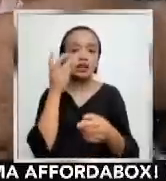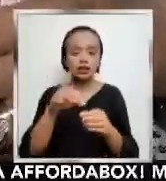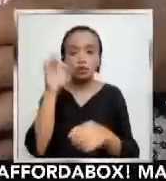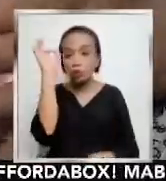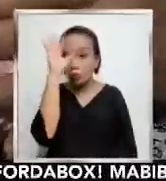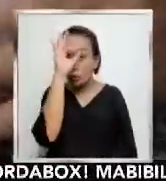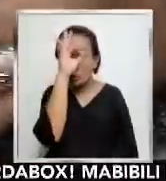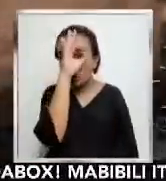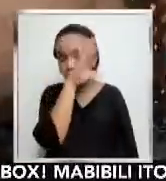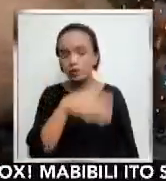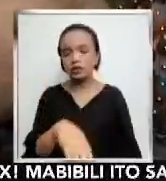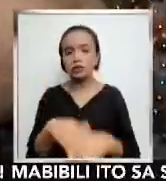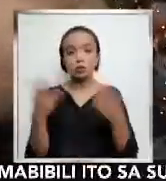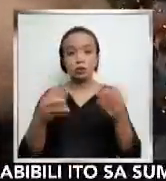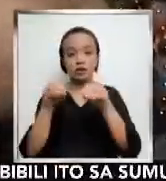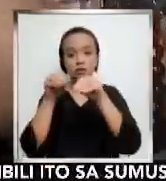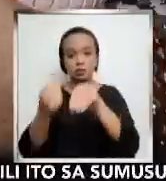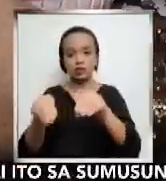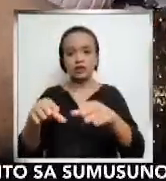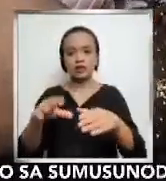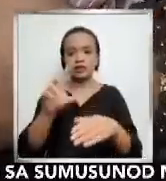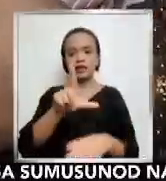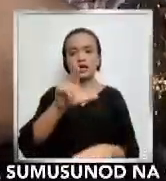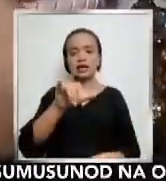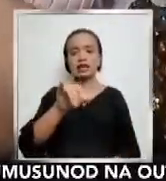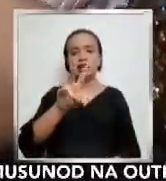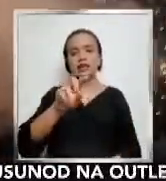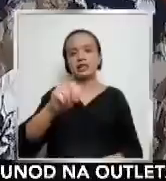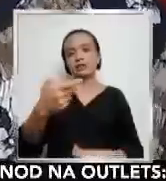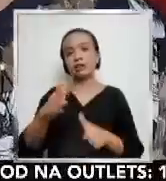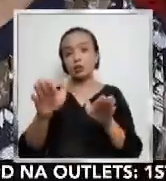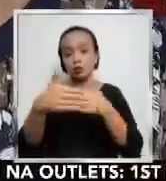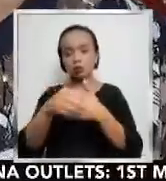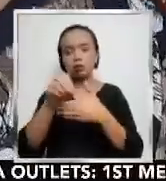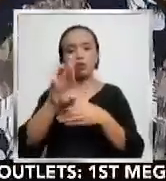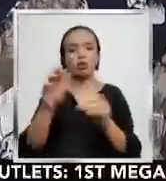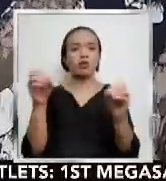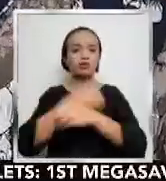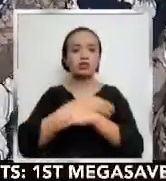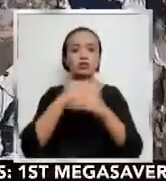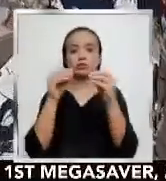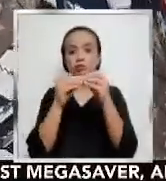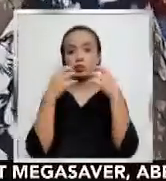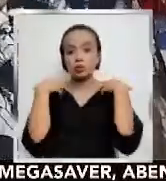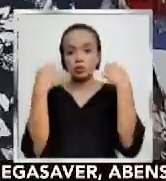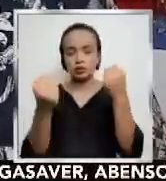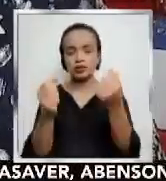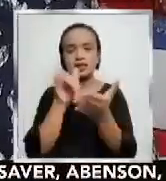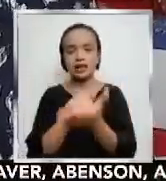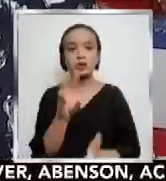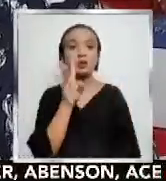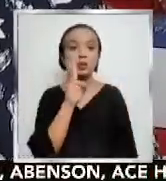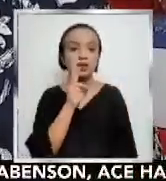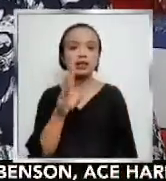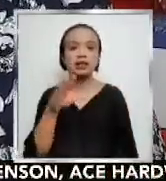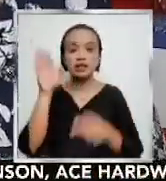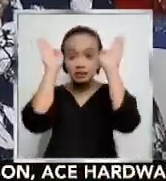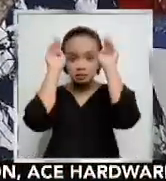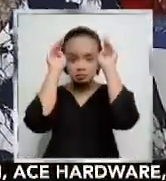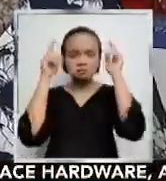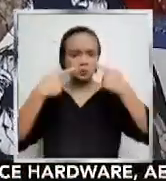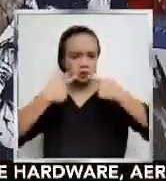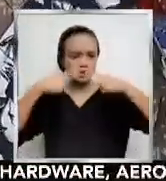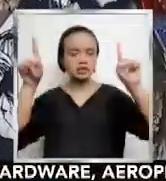living room niyo or office para lumakas water rabbit, no? Mabenta ang